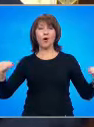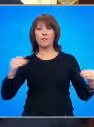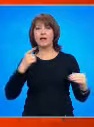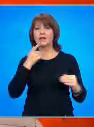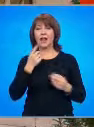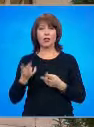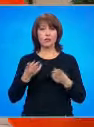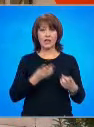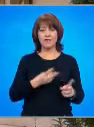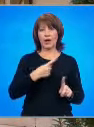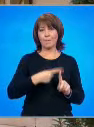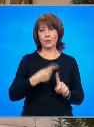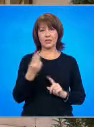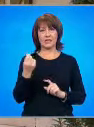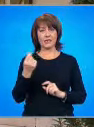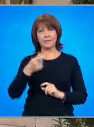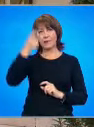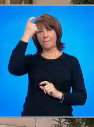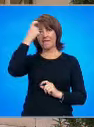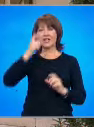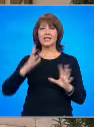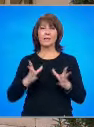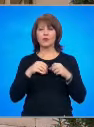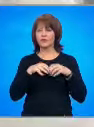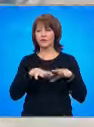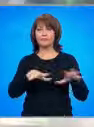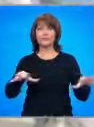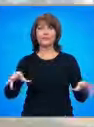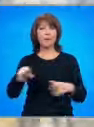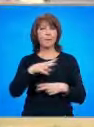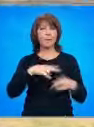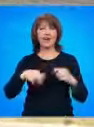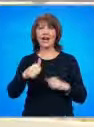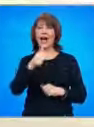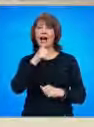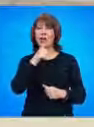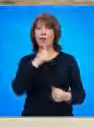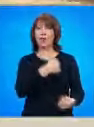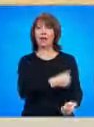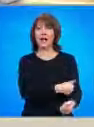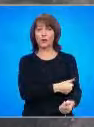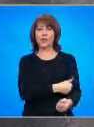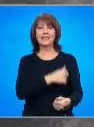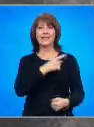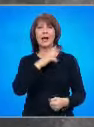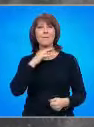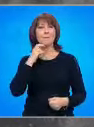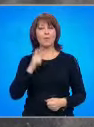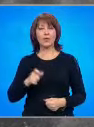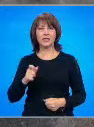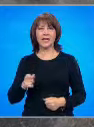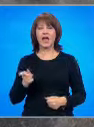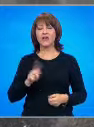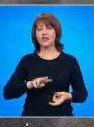цените. МВР започва масови проверки за алкохол и наркотици на полицаи. Ще бъдат сменени и хора